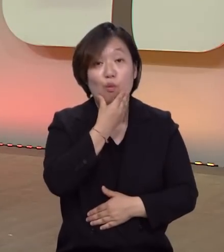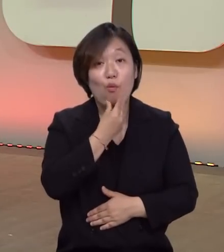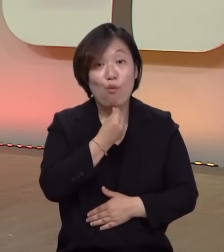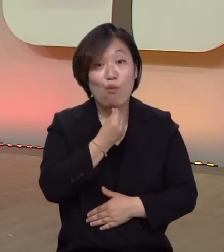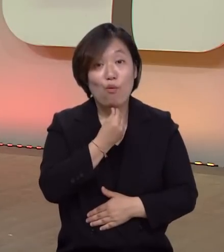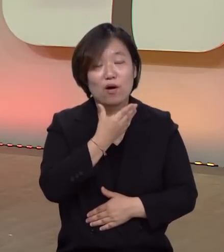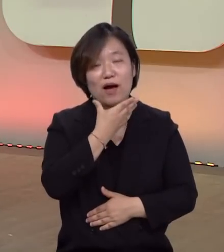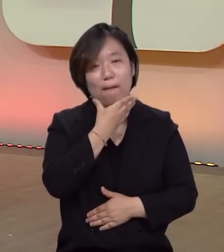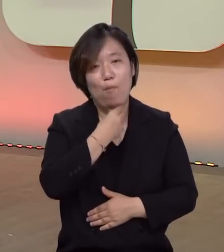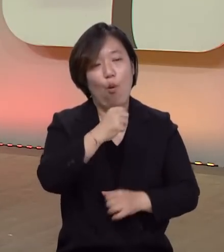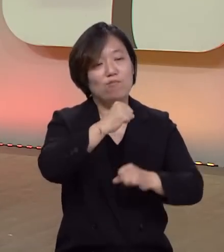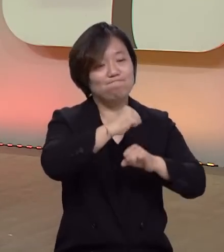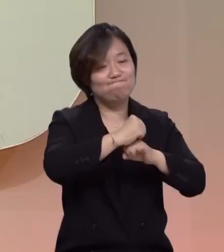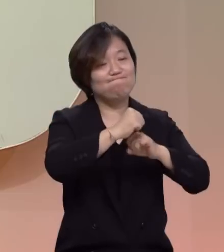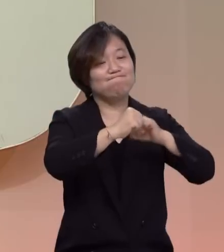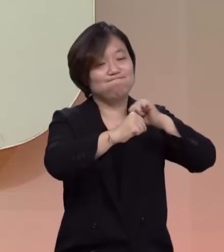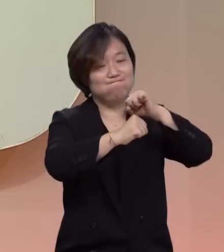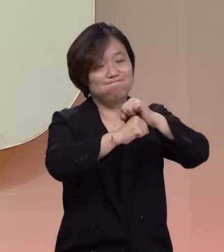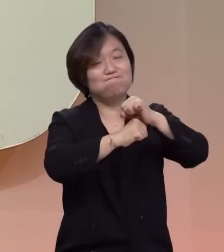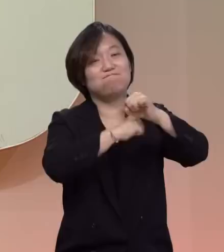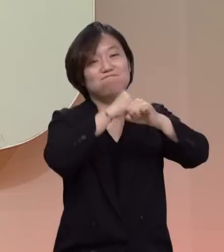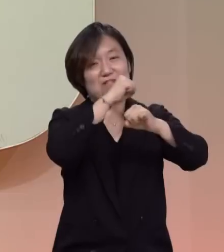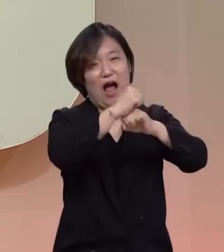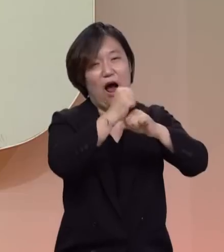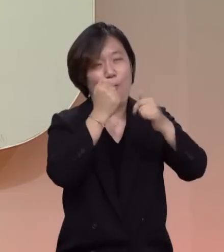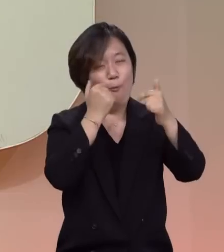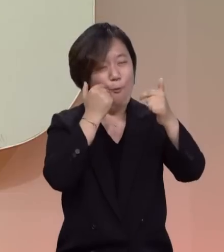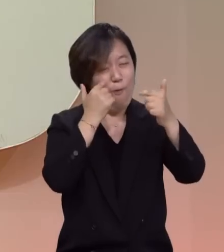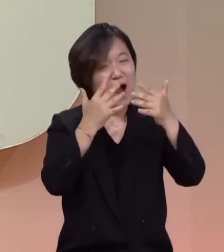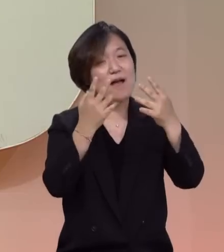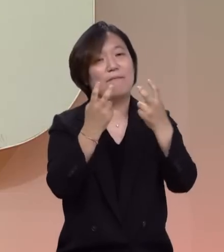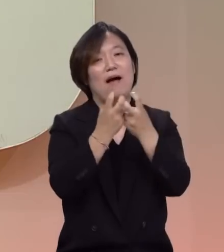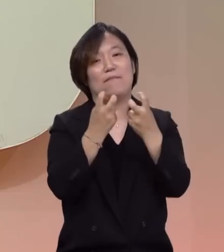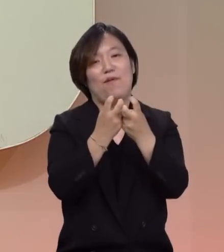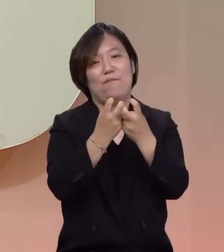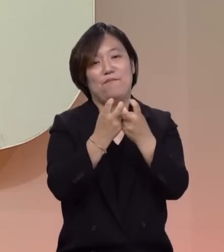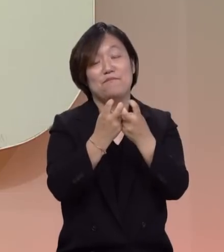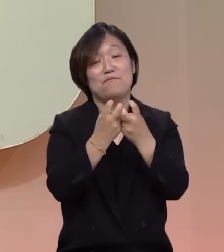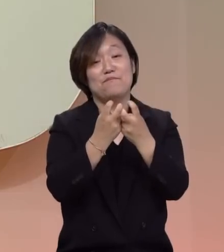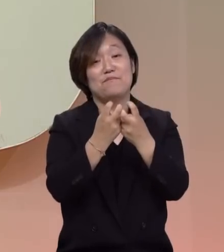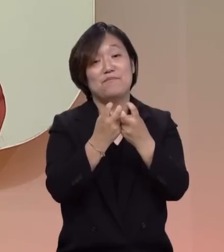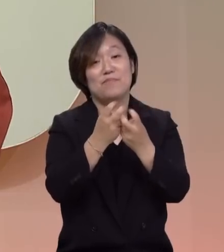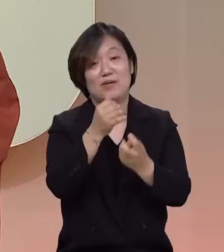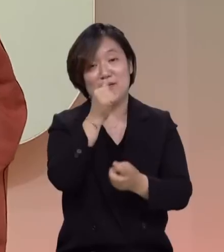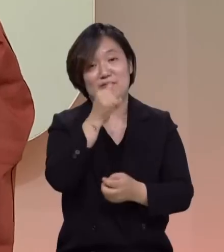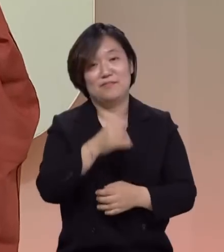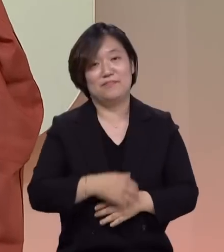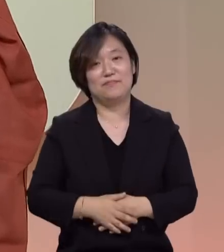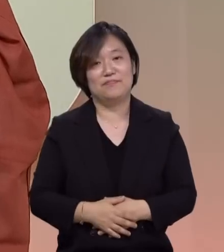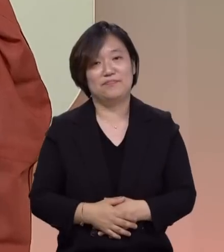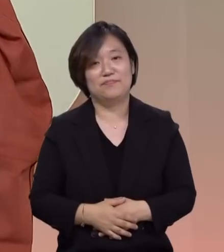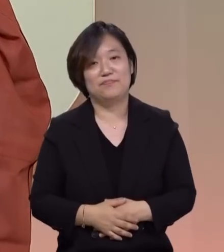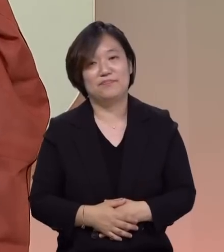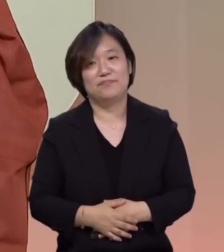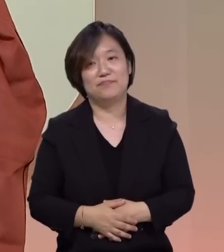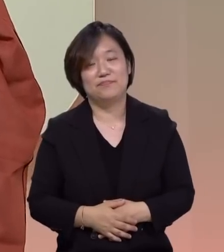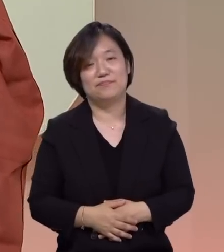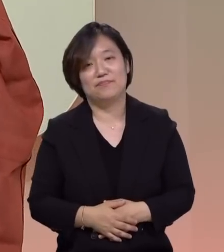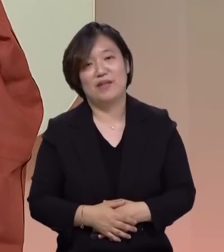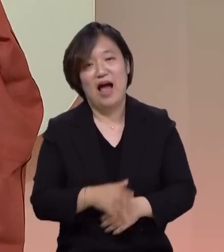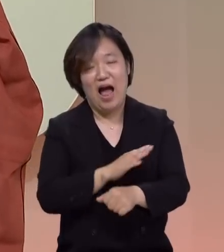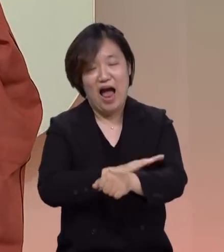그릇을 넓힐 수 있는 가장 확실한 방법이구나라는 것을 그렇게 다시 한번